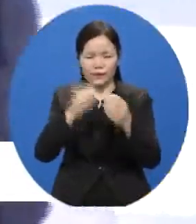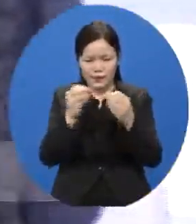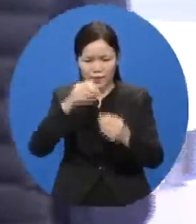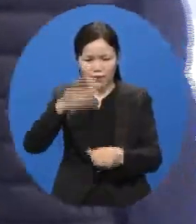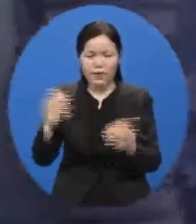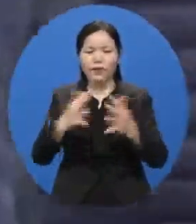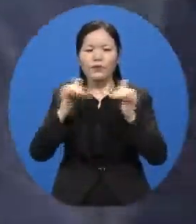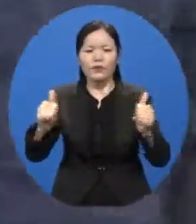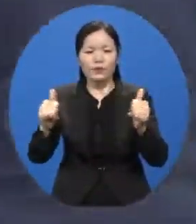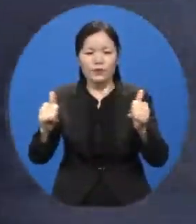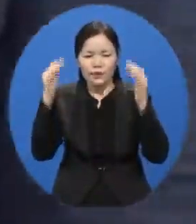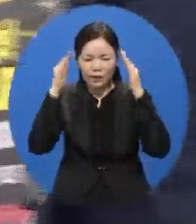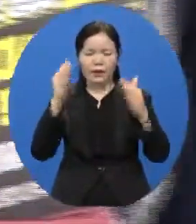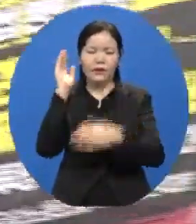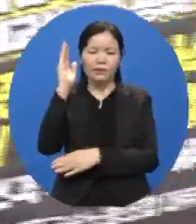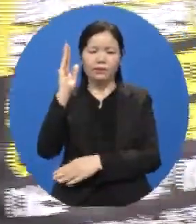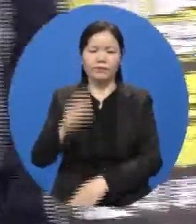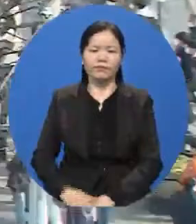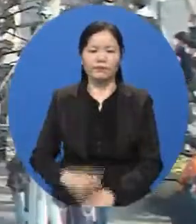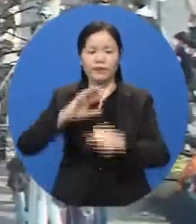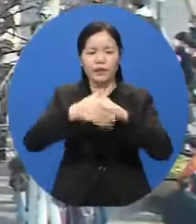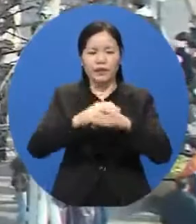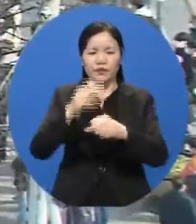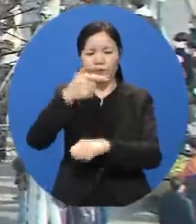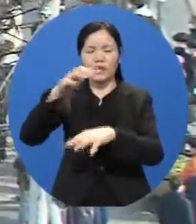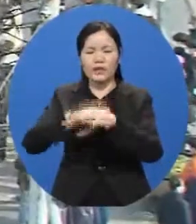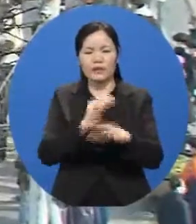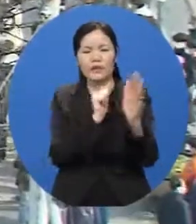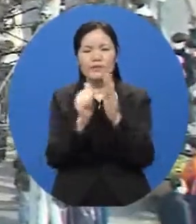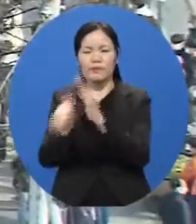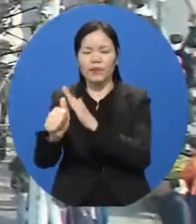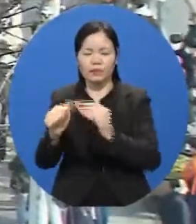창원에서 노동자 표심을 공략했고 대구와 대전을 잇따라 찾아